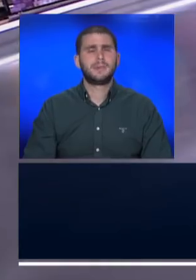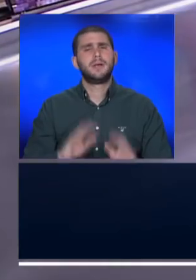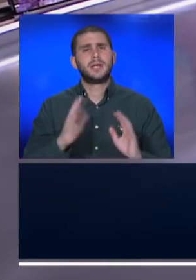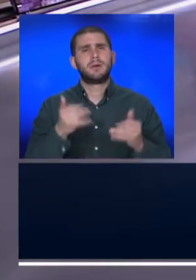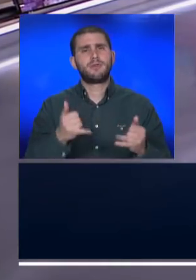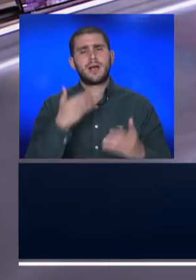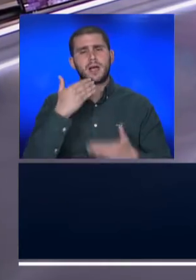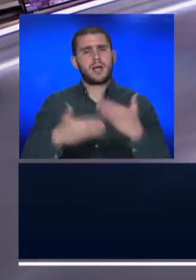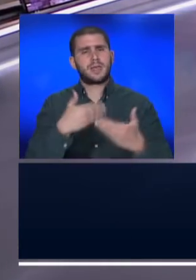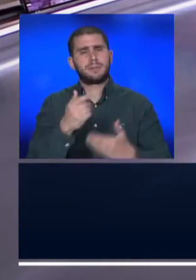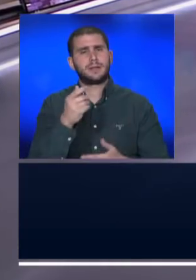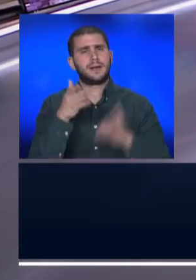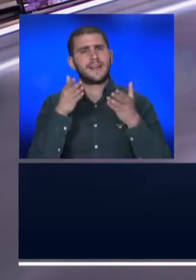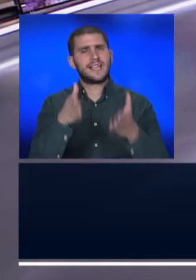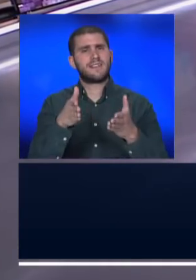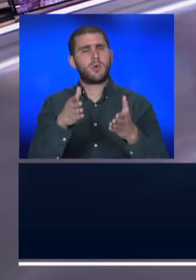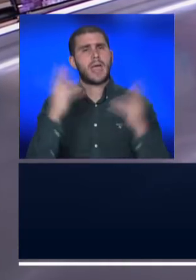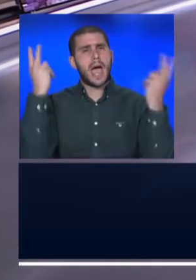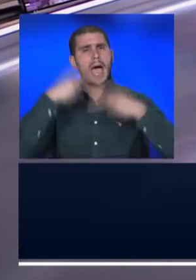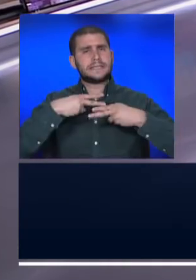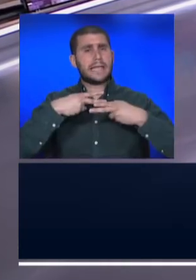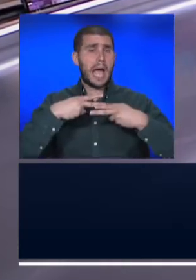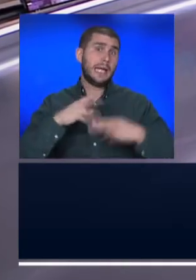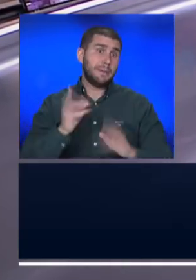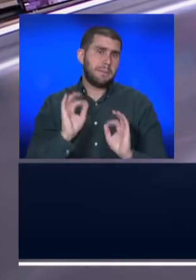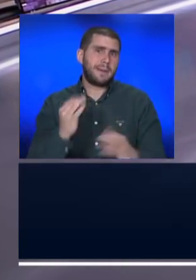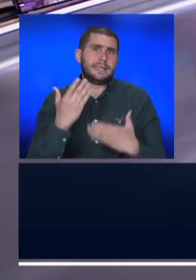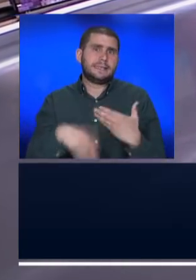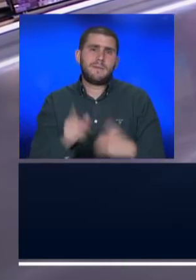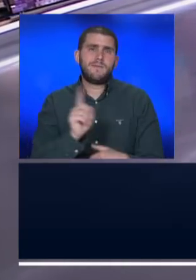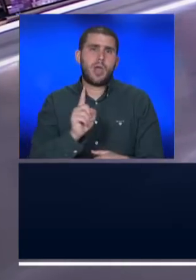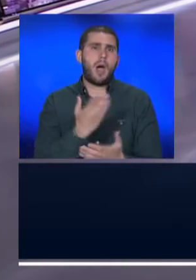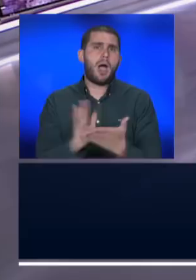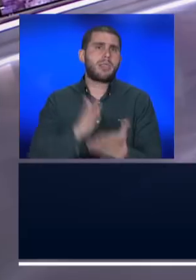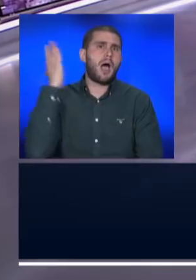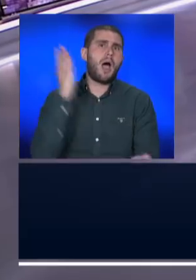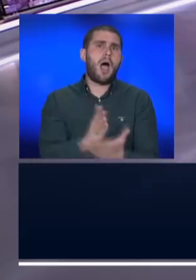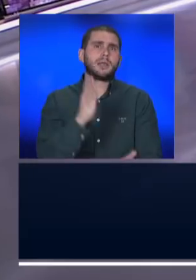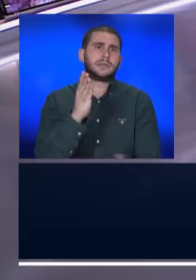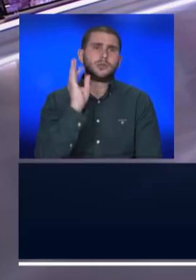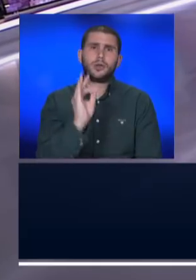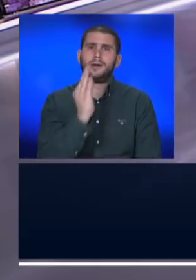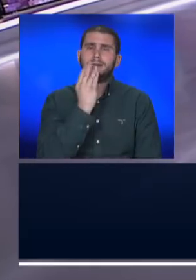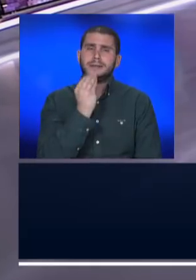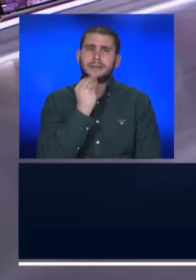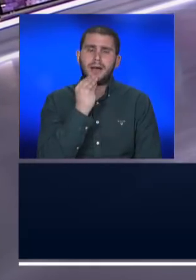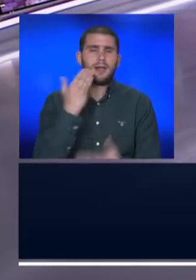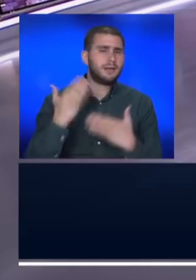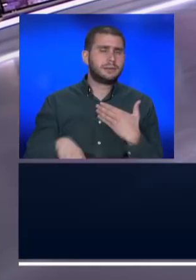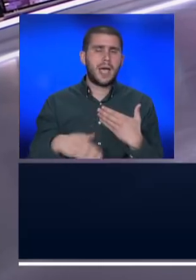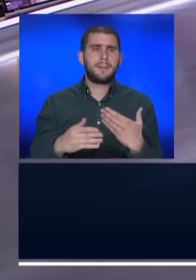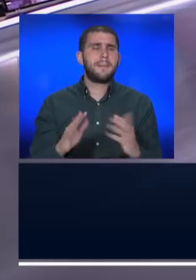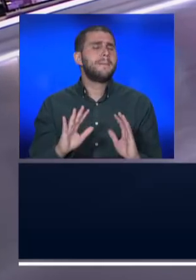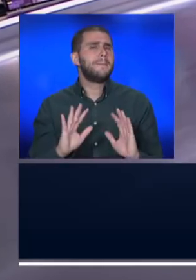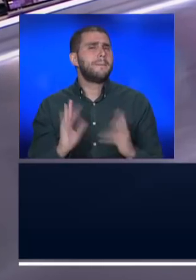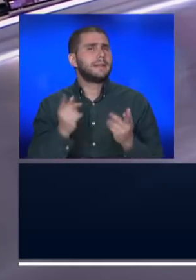לכיוון הסדרה, בהנחה שכך זה יסתיים ולא באיזו החלטה חד צדדית של ישראל לסיים את זה,